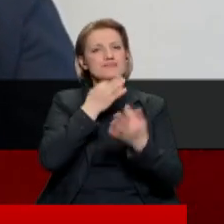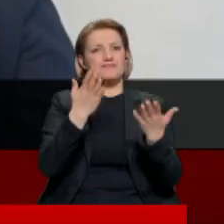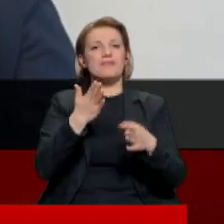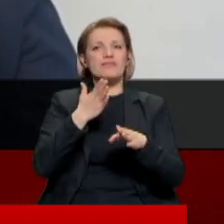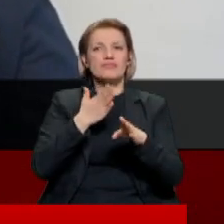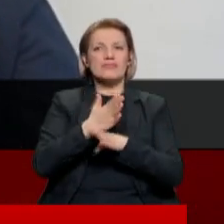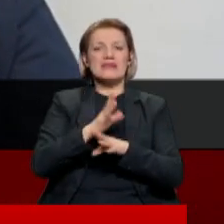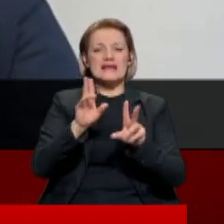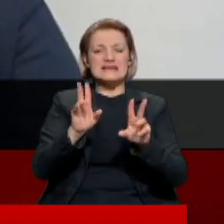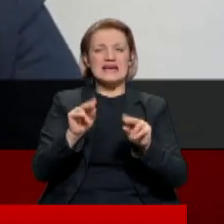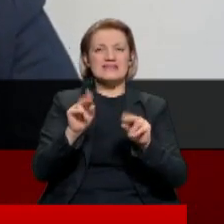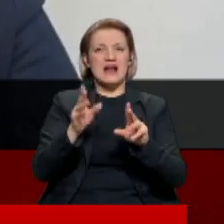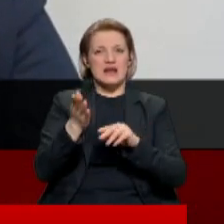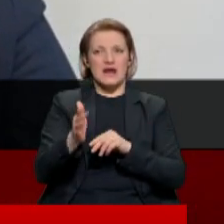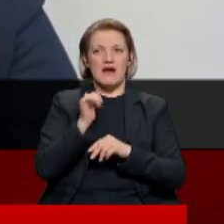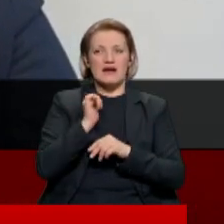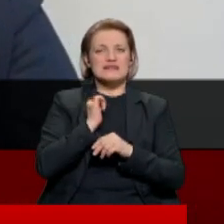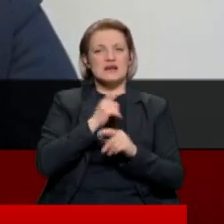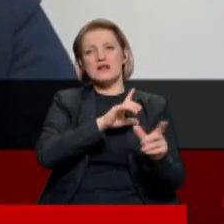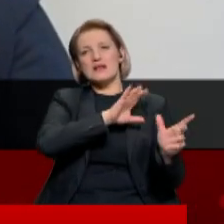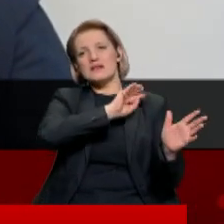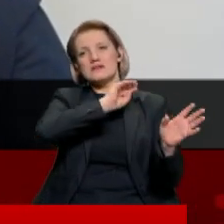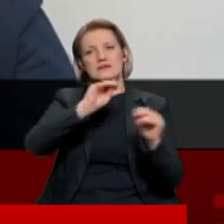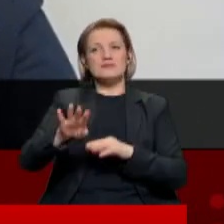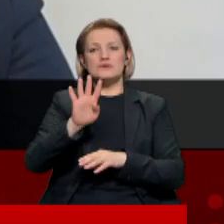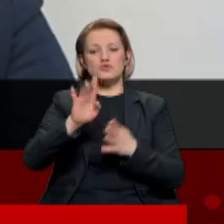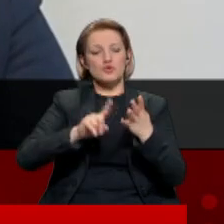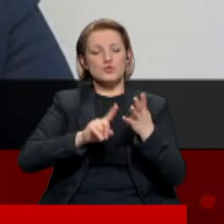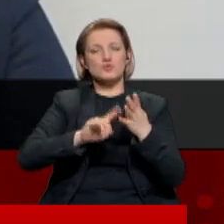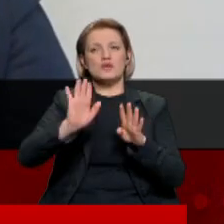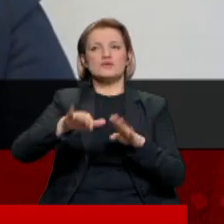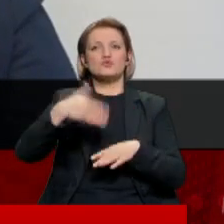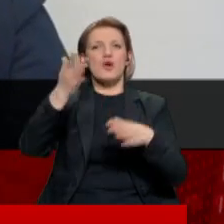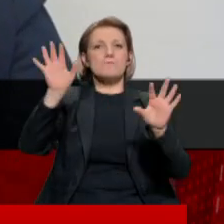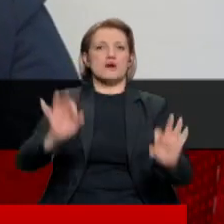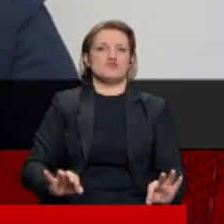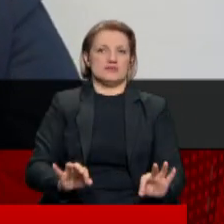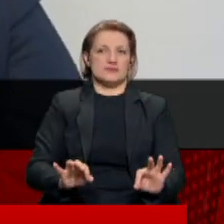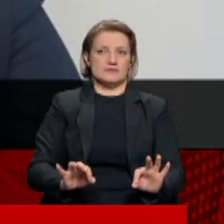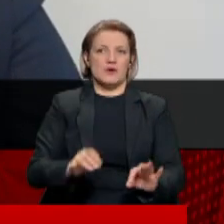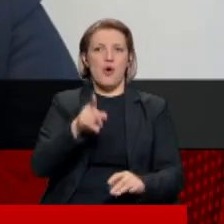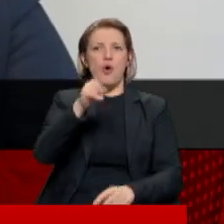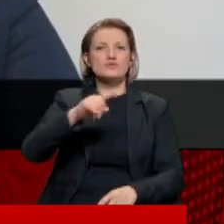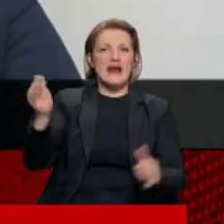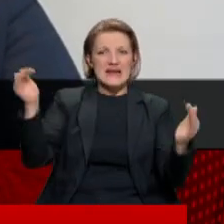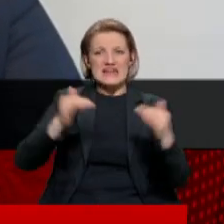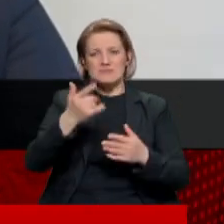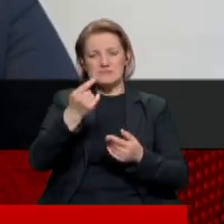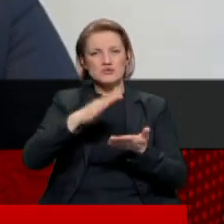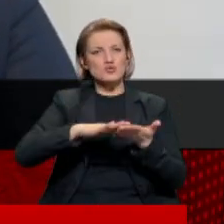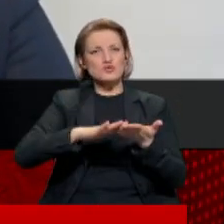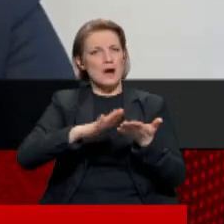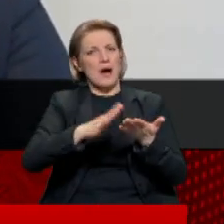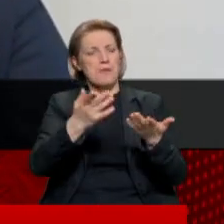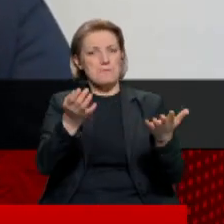asıl yeterli konumdaki asker sevkiyatı da dördüncü günden sonra başladı. Onlar gelince bir düzen, bir şey